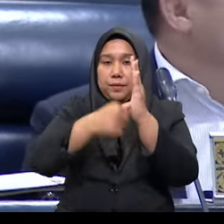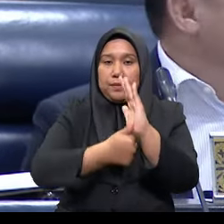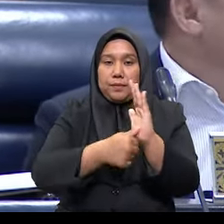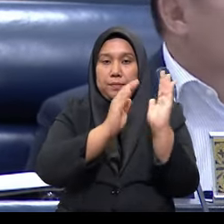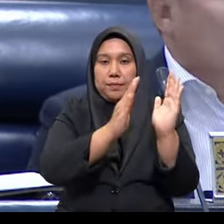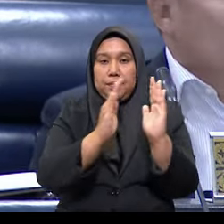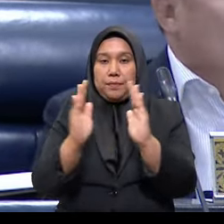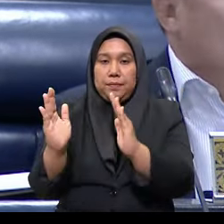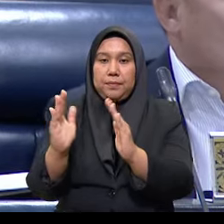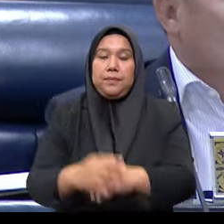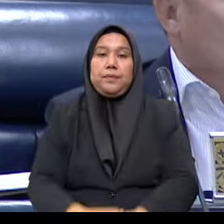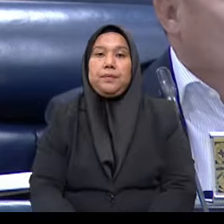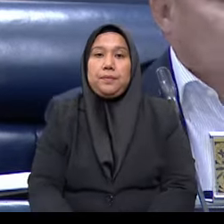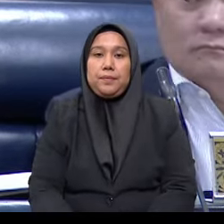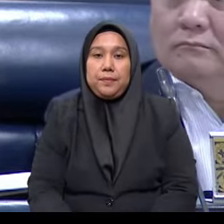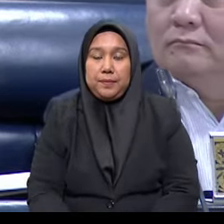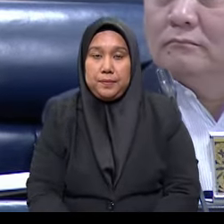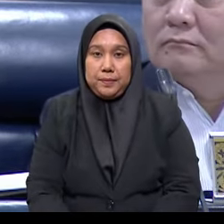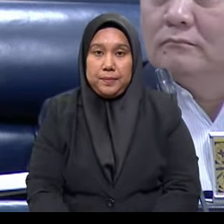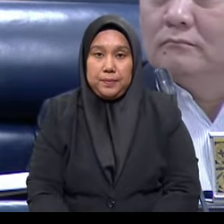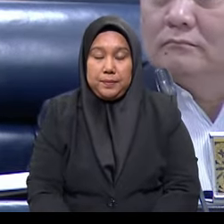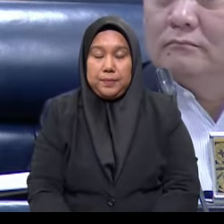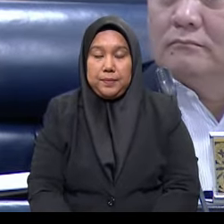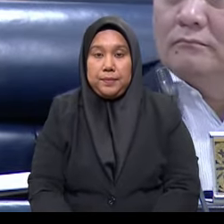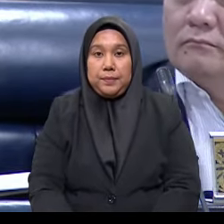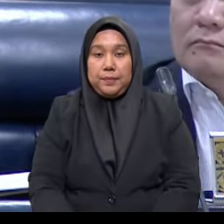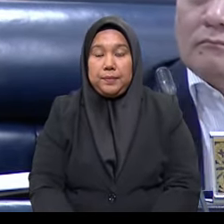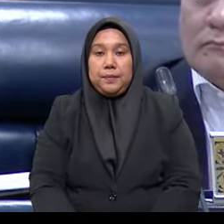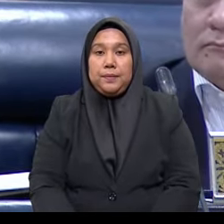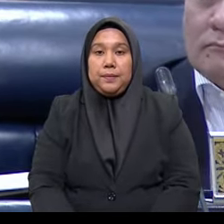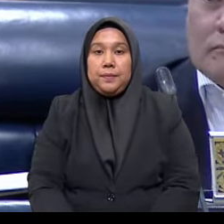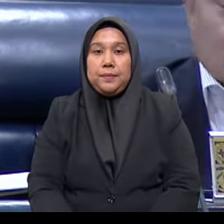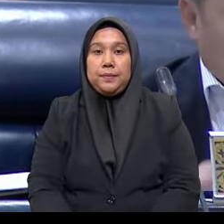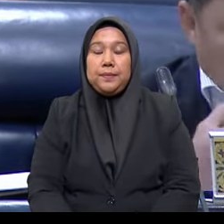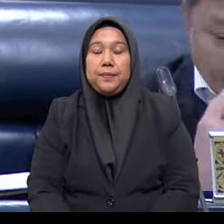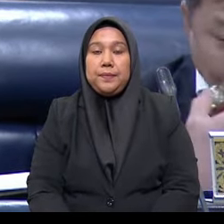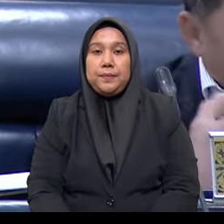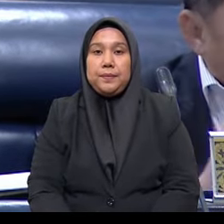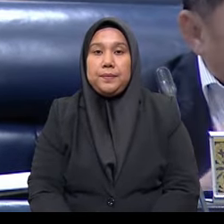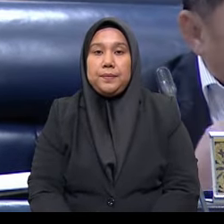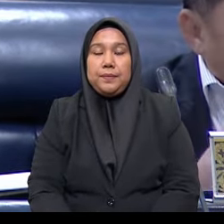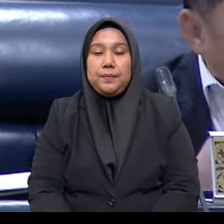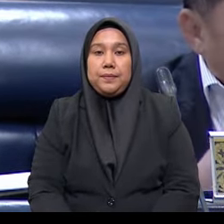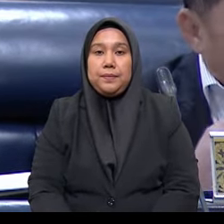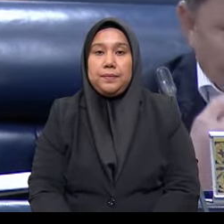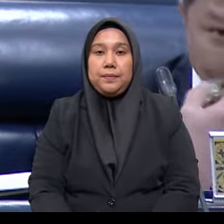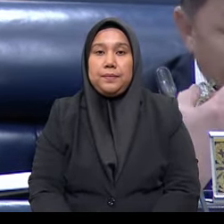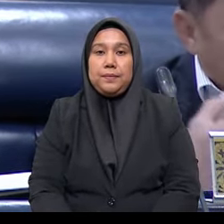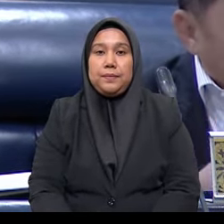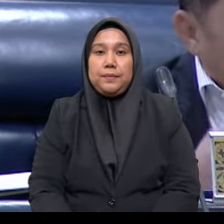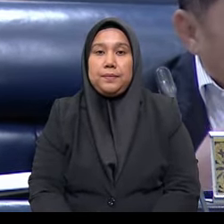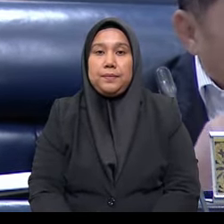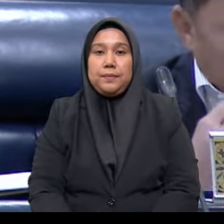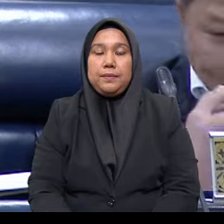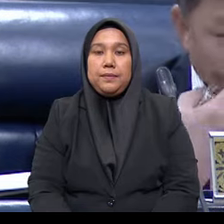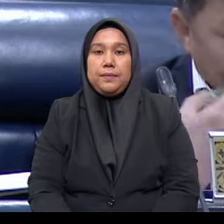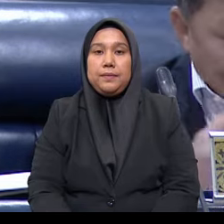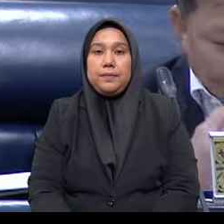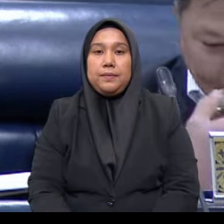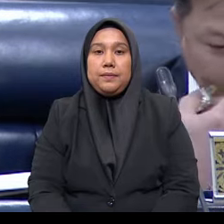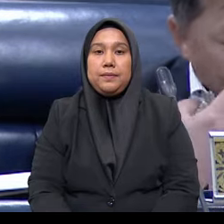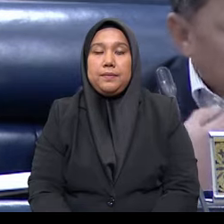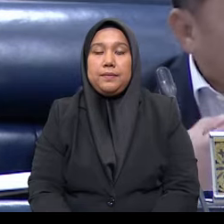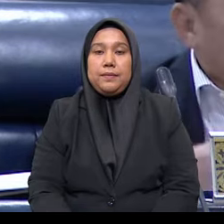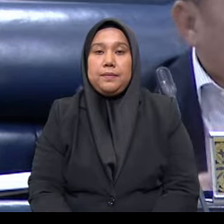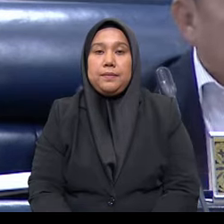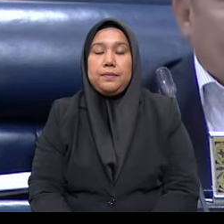Yang Berhormat, masih panjang lagi? Tidak, dah just two paragraph. Bagi jawapan petulis sahaja, terlalu panjang jawapan. Okey, terima